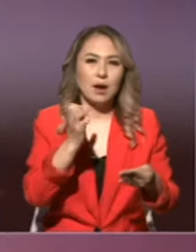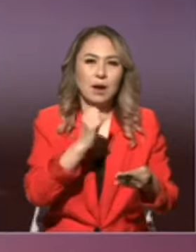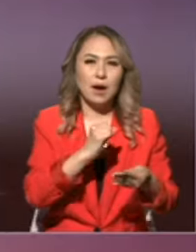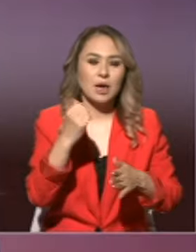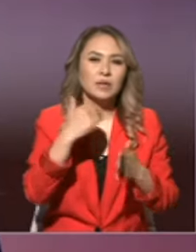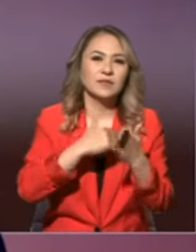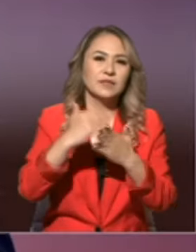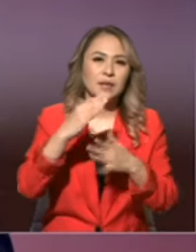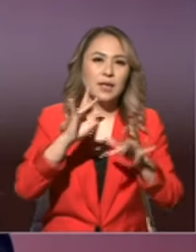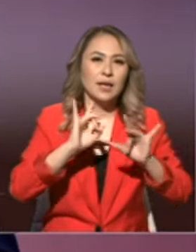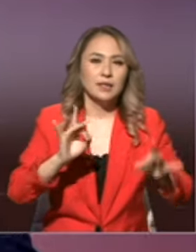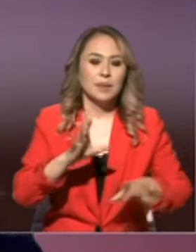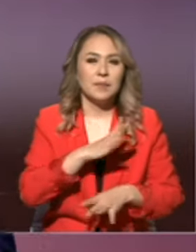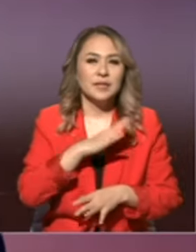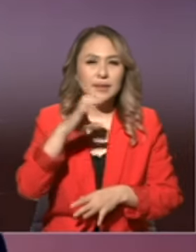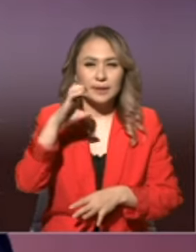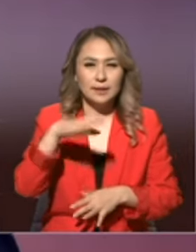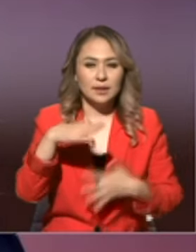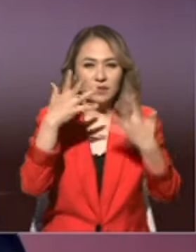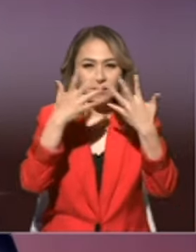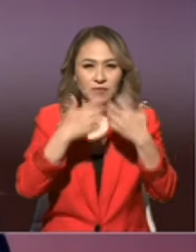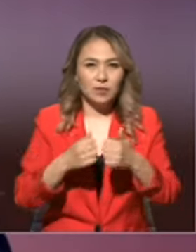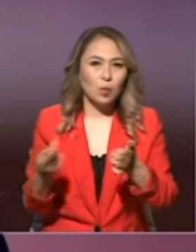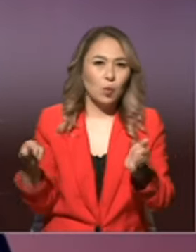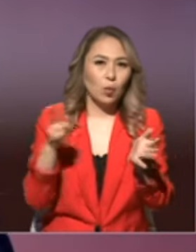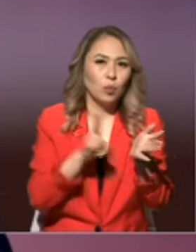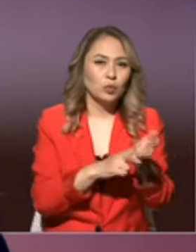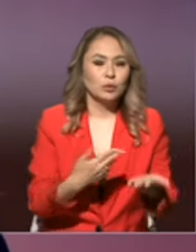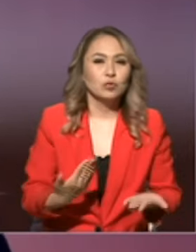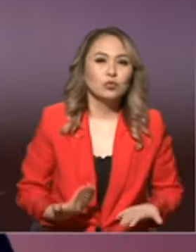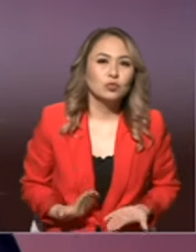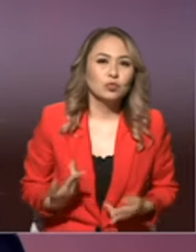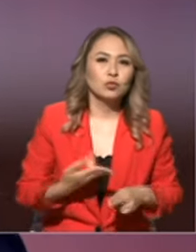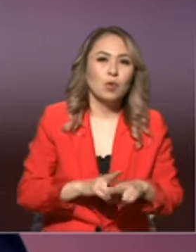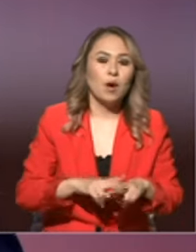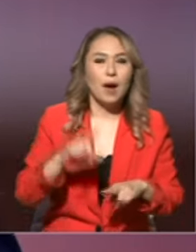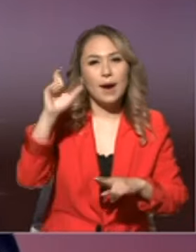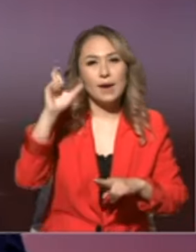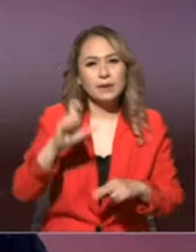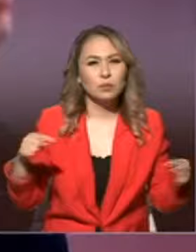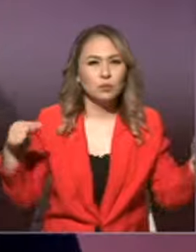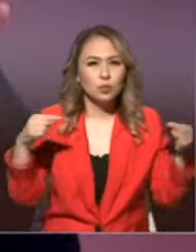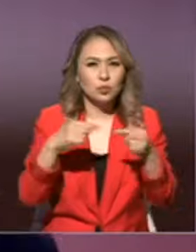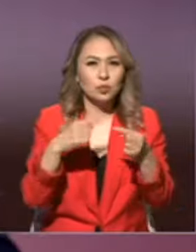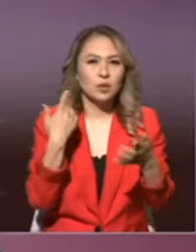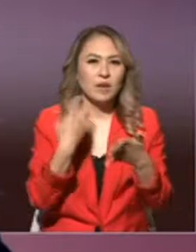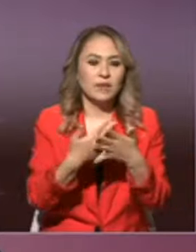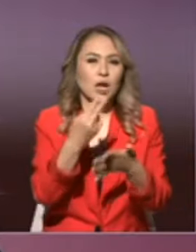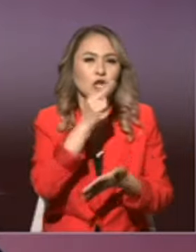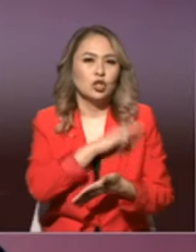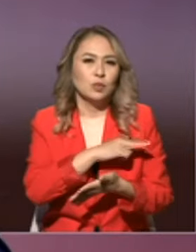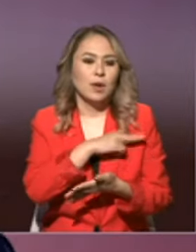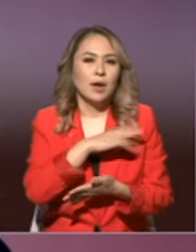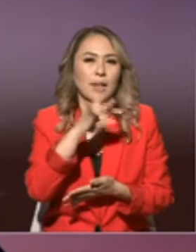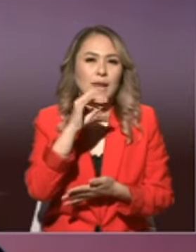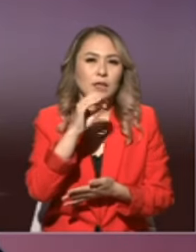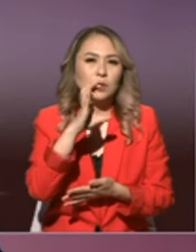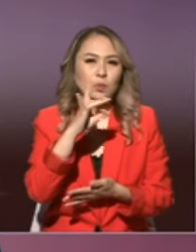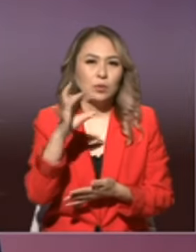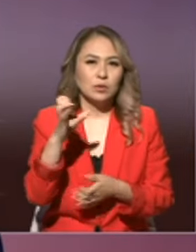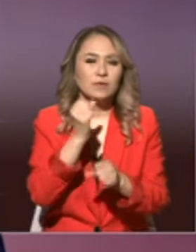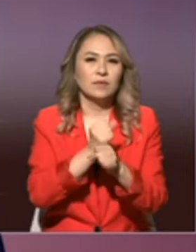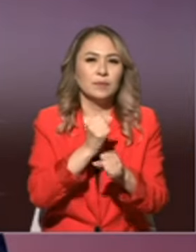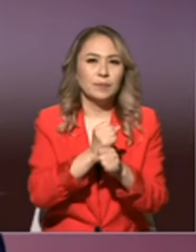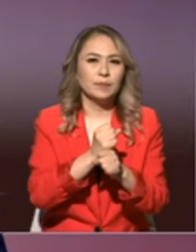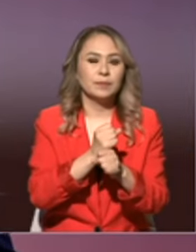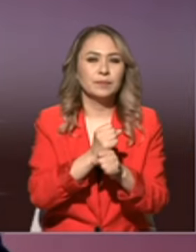Жоғарыда өздеріңіз айттыңыз да, статистика бойынша көшіп барды деп. Яғни сол көшіп барған адамдар белгі бір жұмыс ресурсы, яғни жұмыс